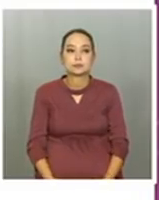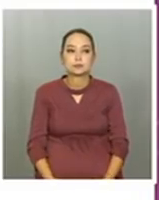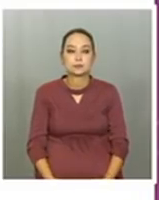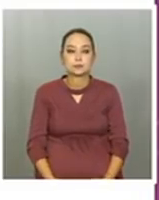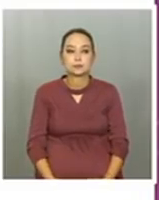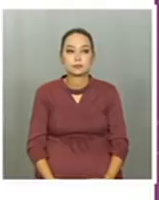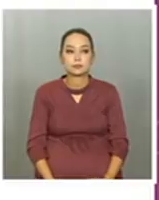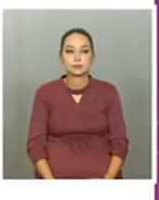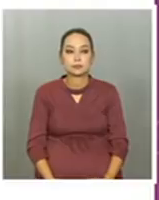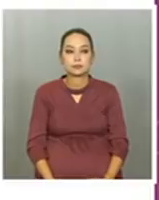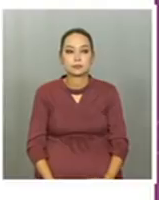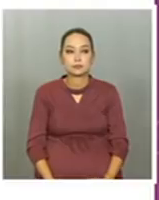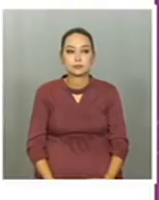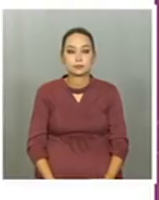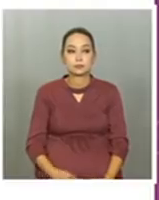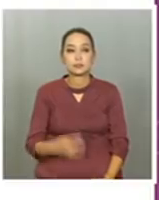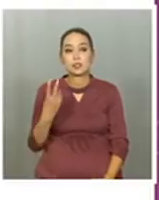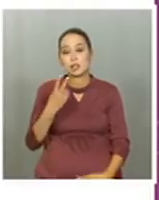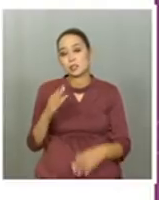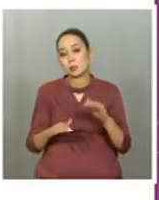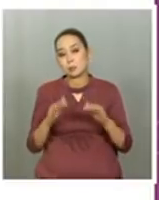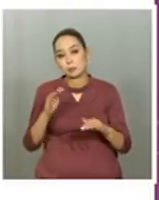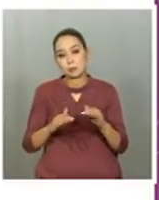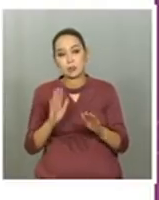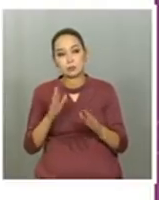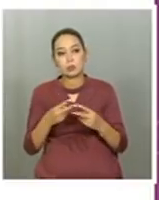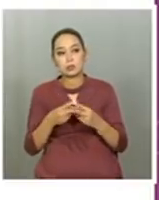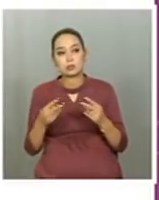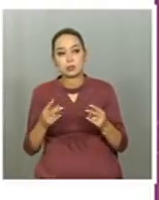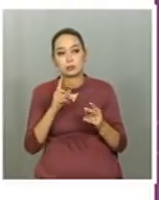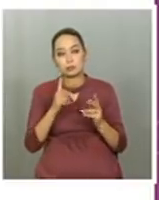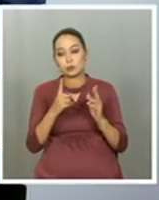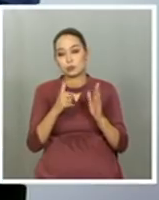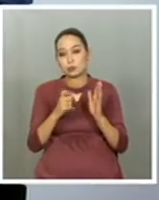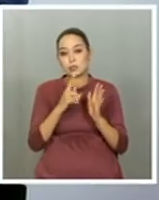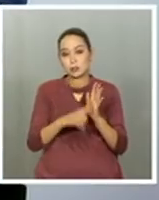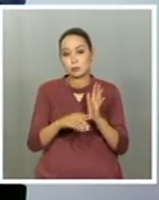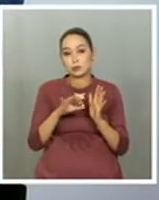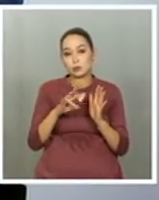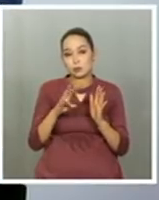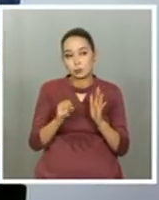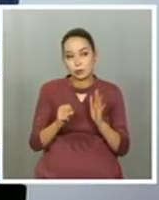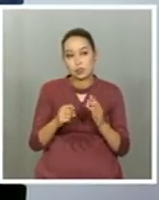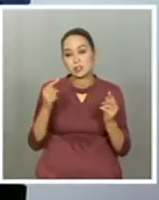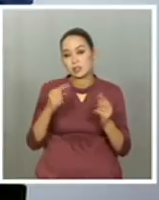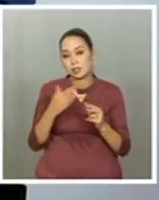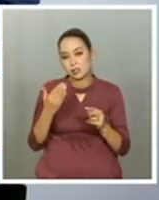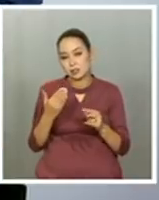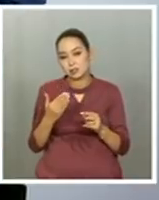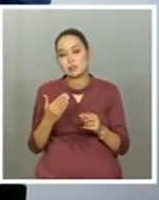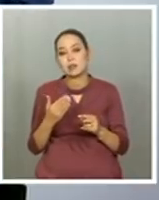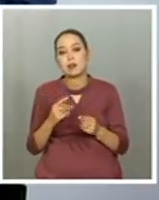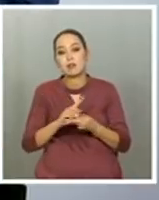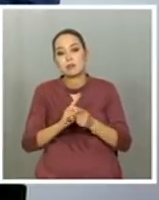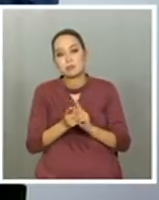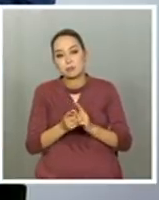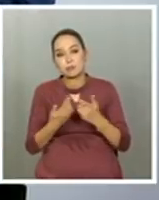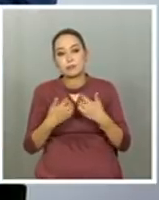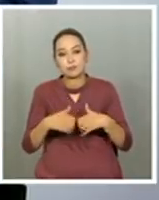тең. Және де екінші масса тең болады 1170 тонна, сәйкесінше ол халықаралық бірліктер